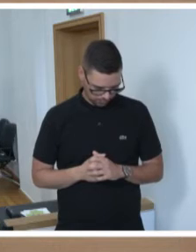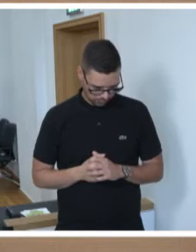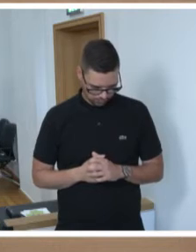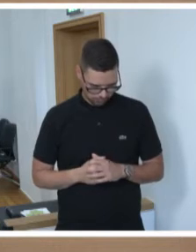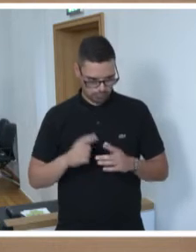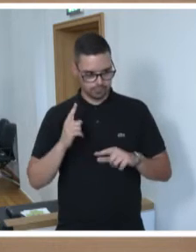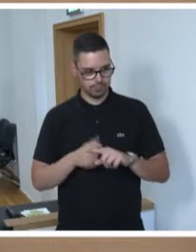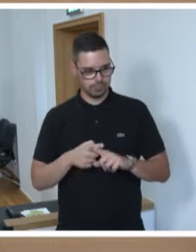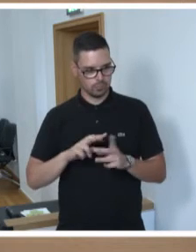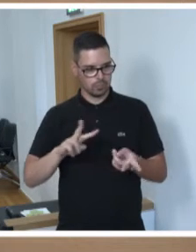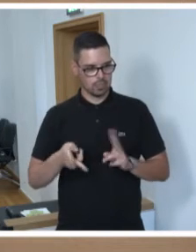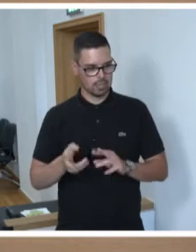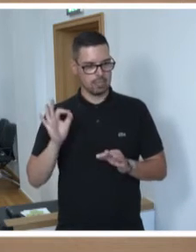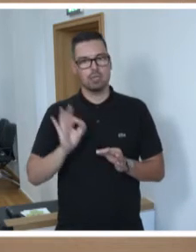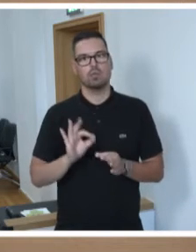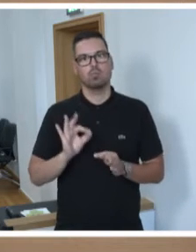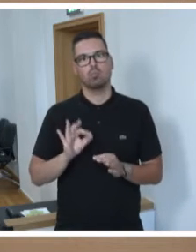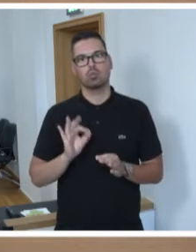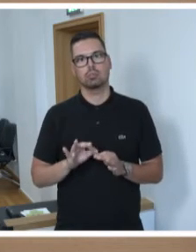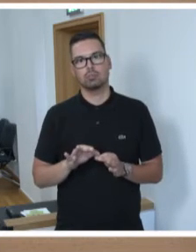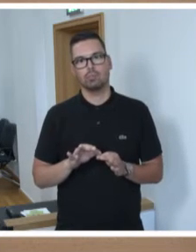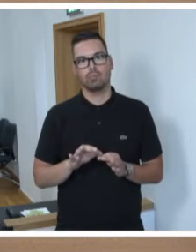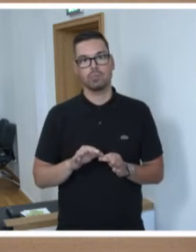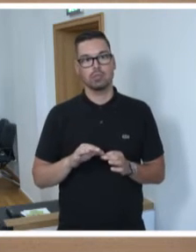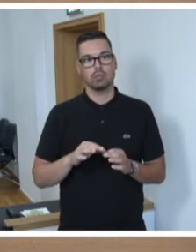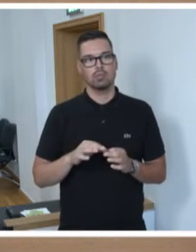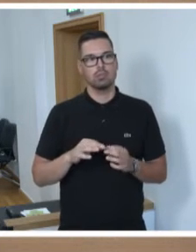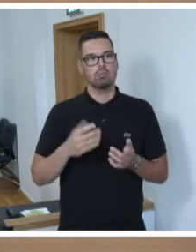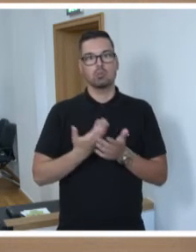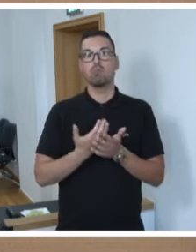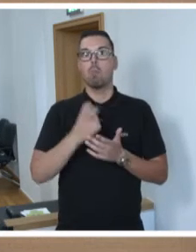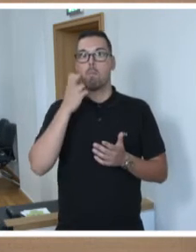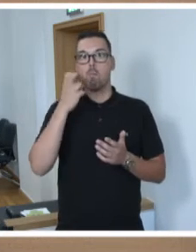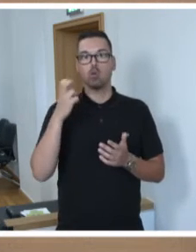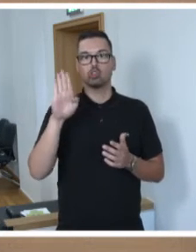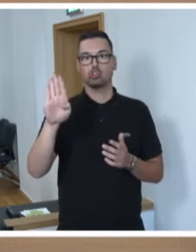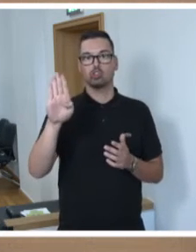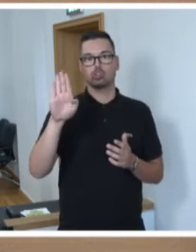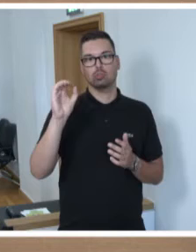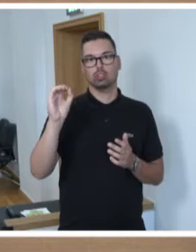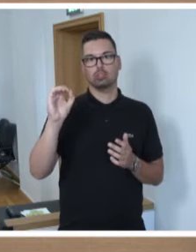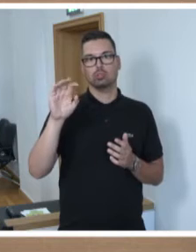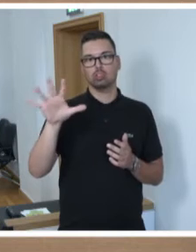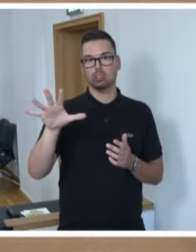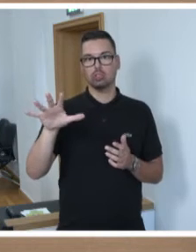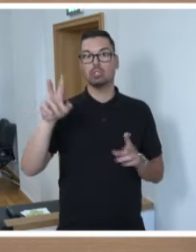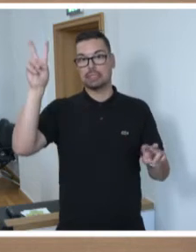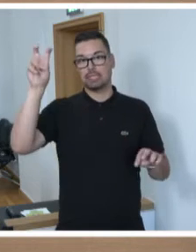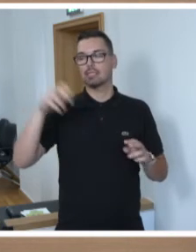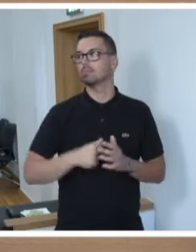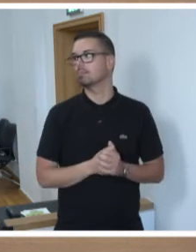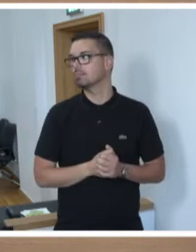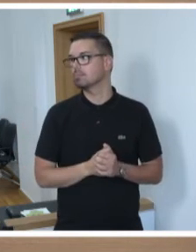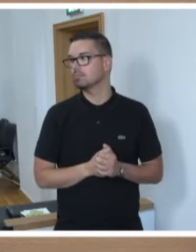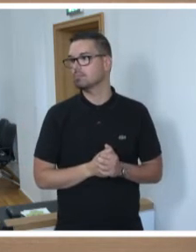Und der andere Punkt ist, es geht Know-how verloren. Bosch sagt eindeutig, Stefan Hartung sagt eindeutig, ich zitiere, die